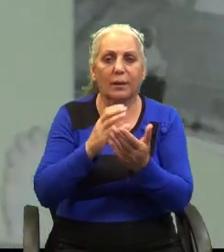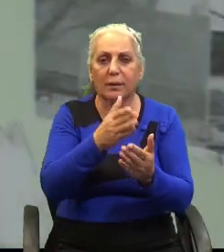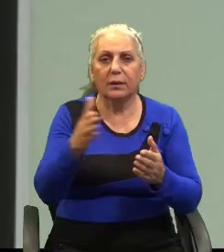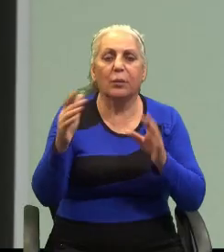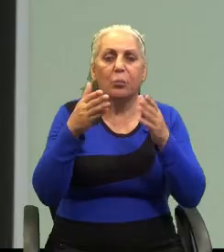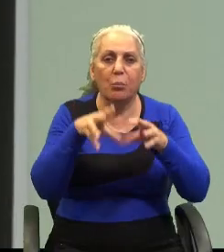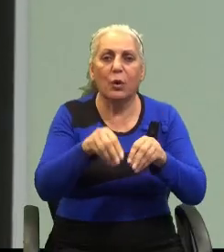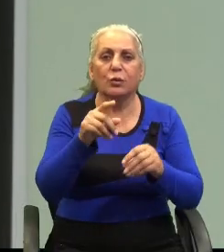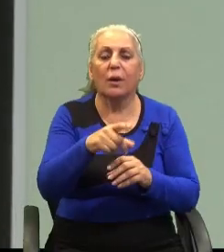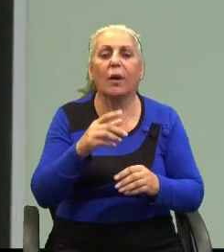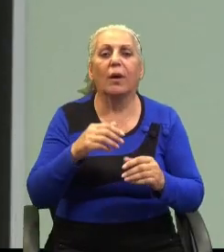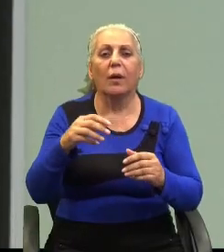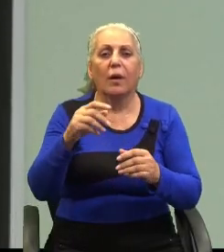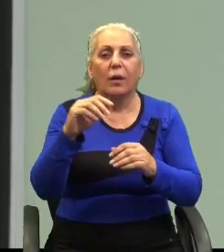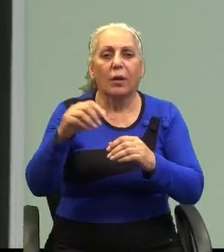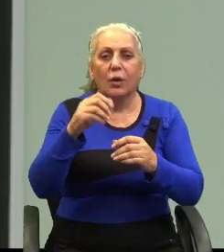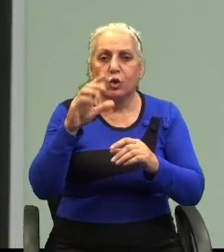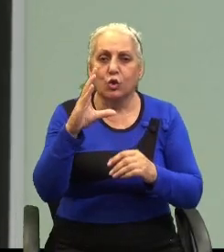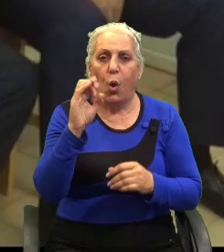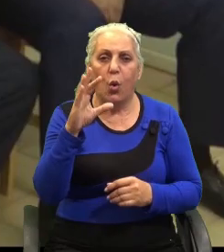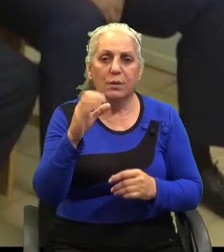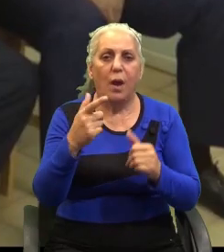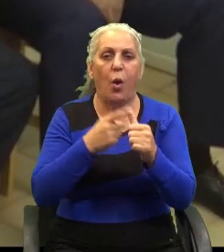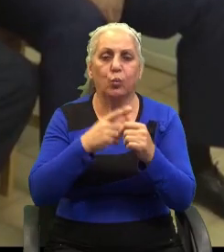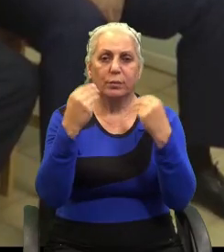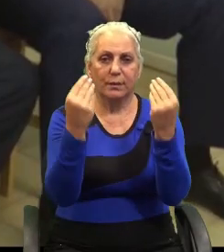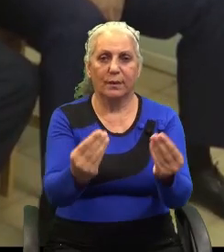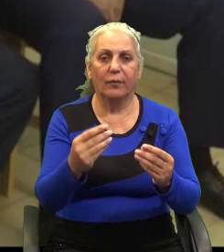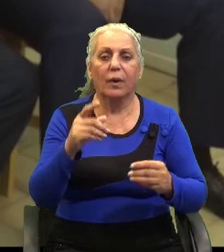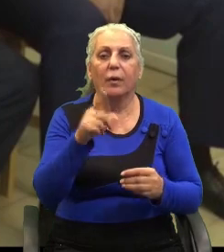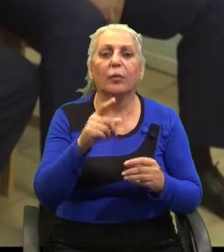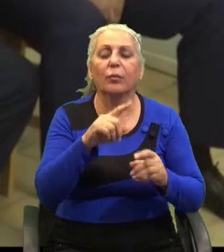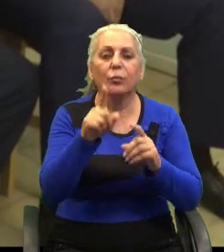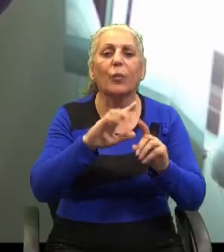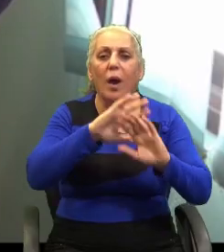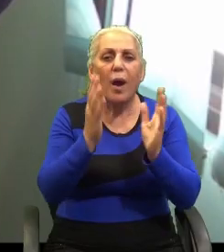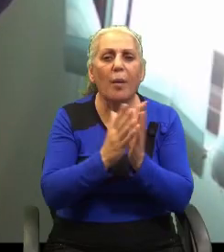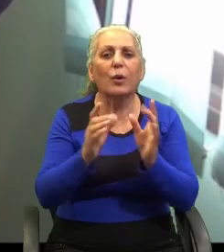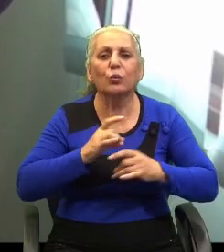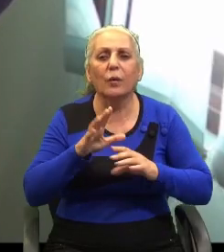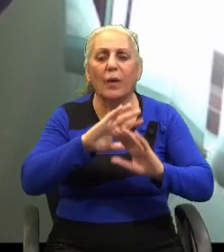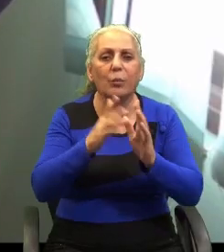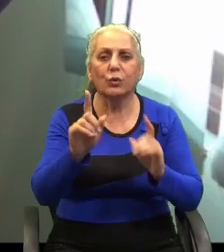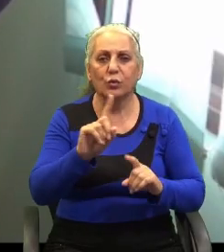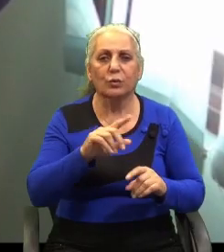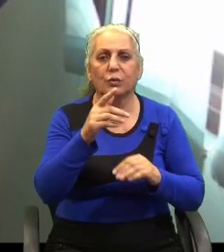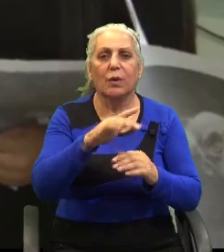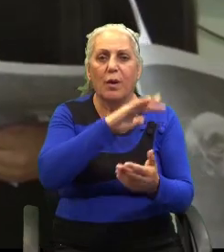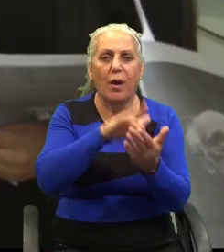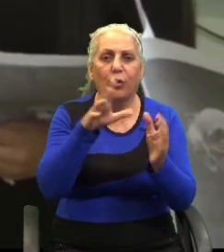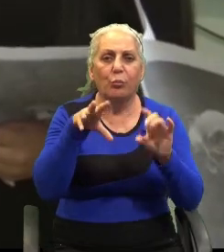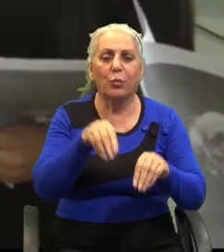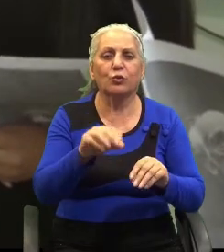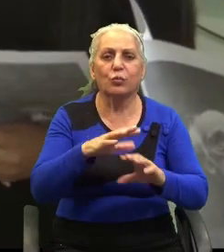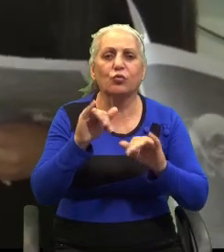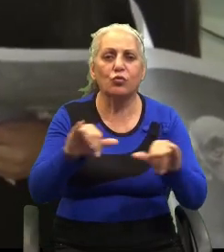ավականու որոշմամբ արդեն գրում է Սոս Սարգսյանի անունը։ Սոսի հիշատակին նվիրված միջոցառումները դերասանի հարազատ քաղաքում բազմազան էին։ Այս